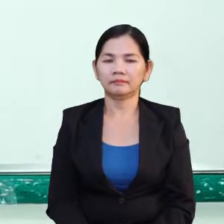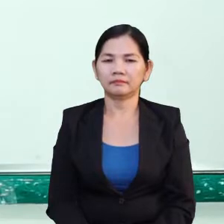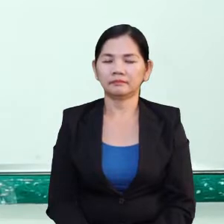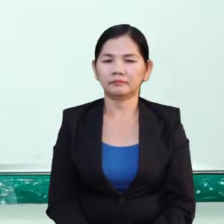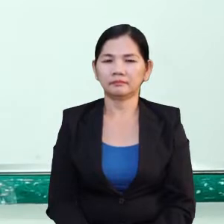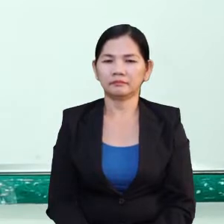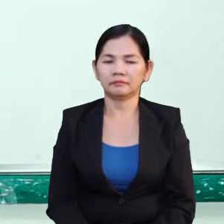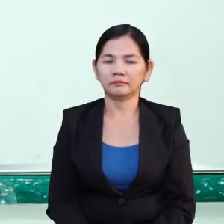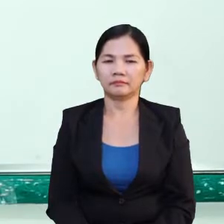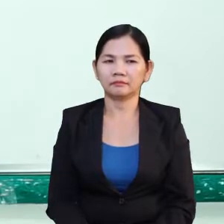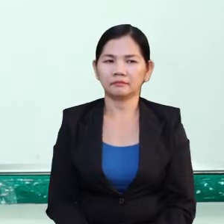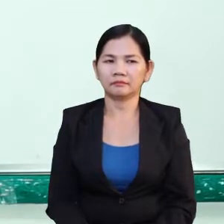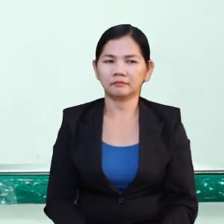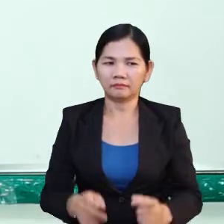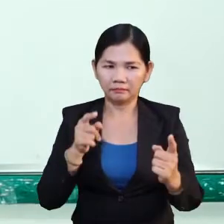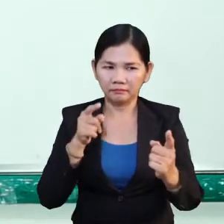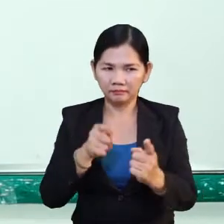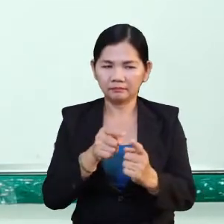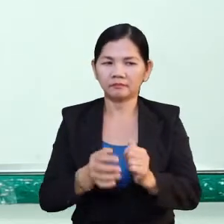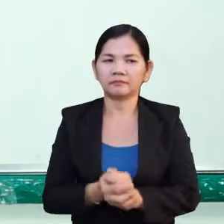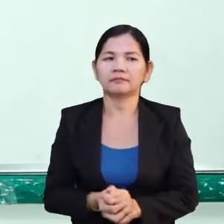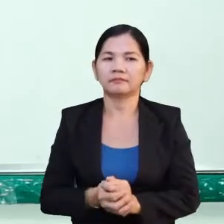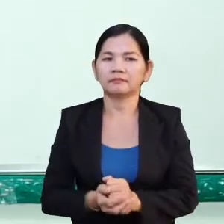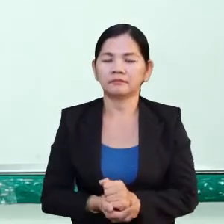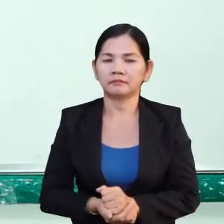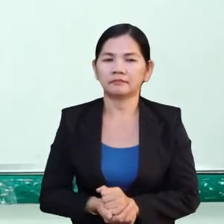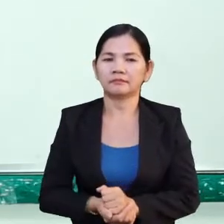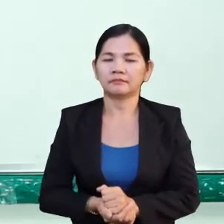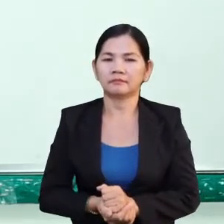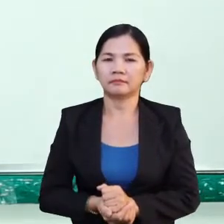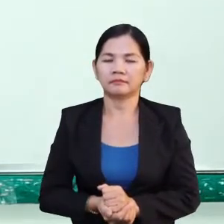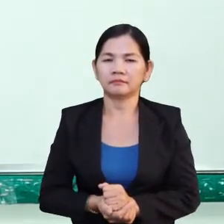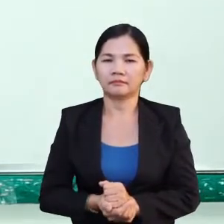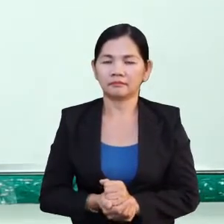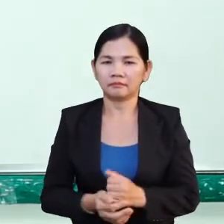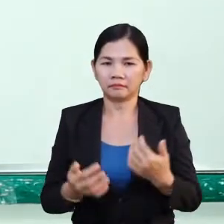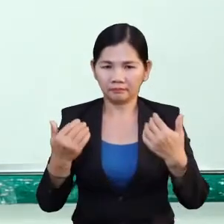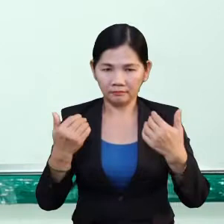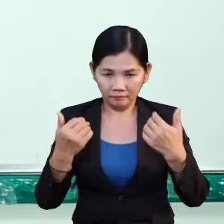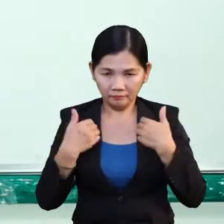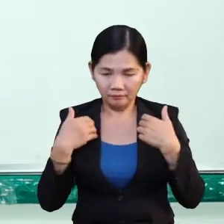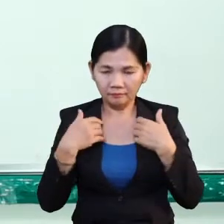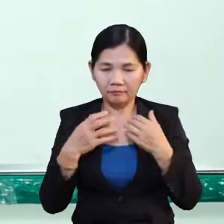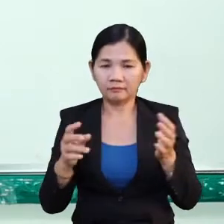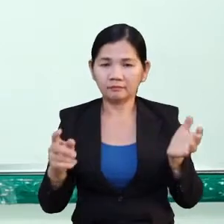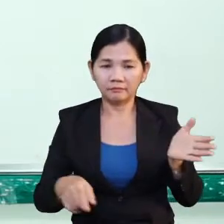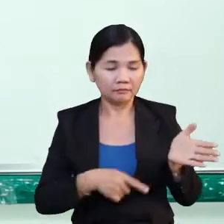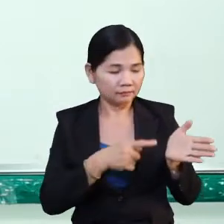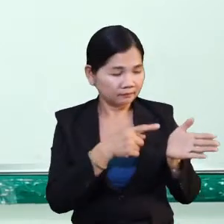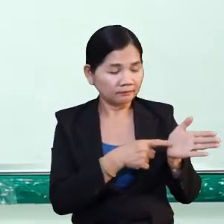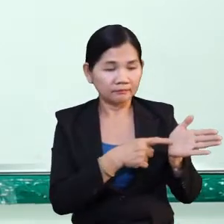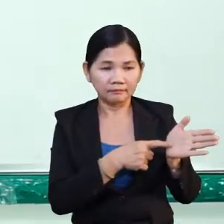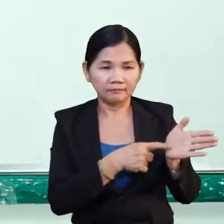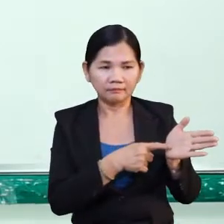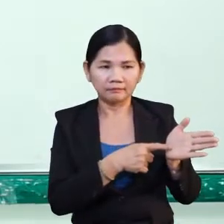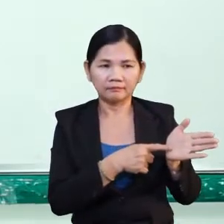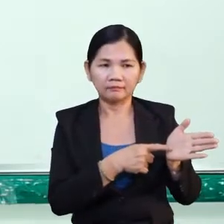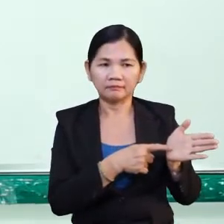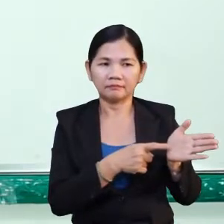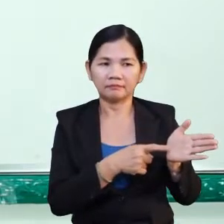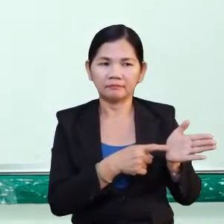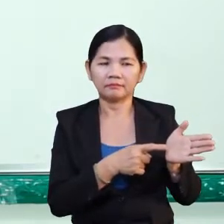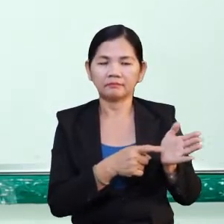ចាមកដល់ហើយតេនតេនតេនចាឥឡូវកូនមើលមានអីគេកើតចា